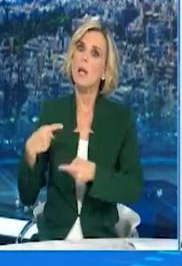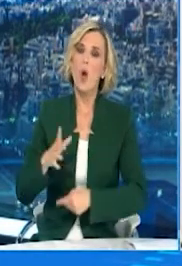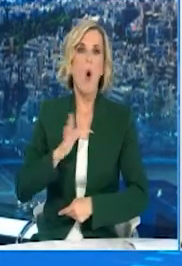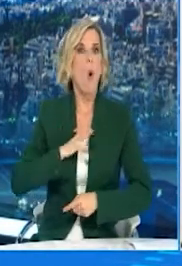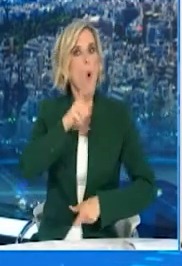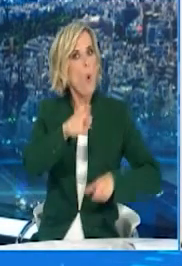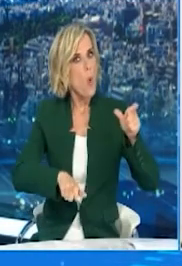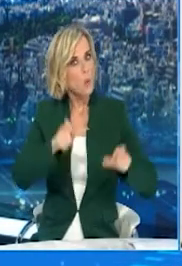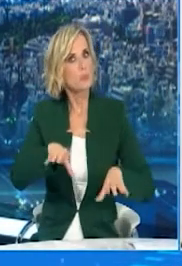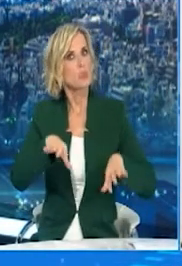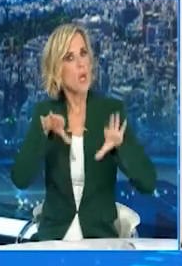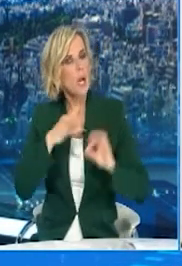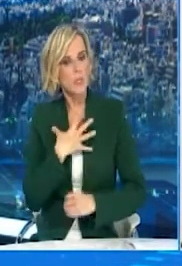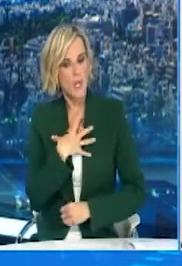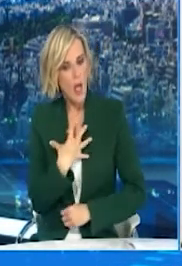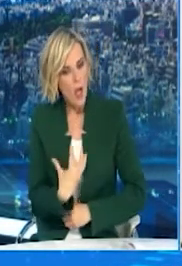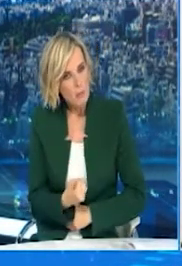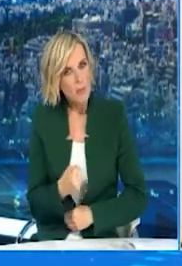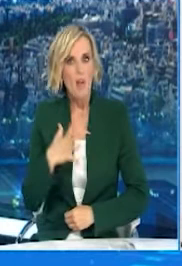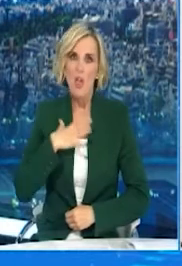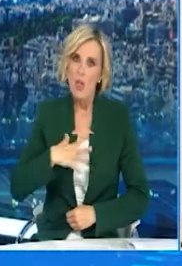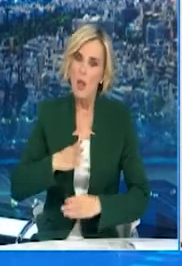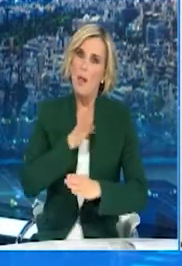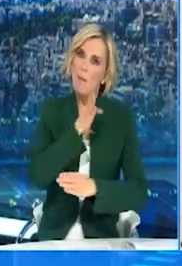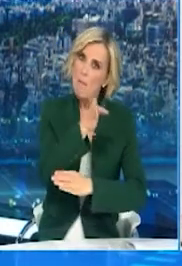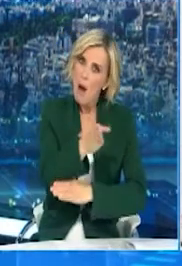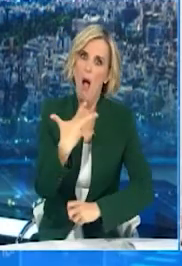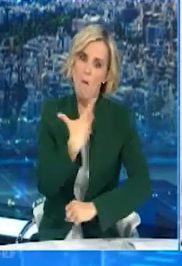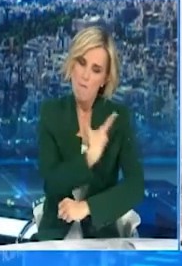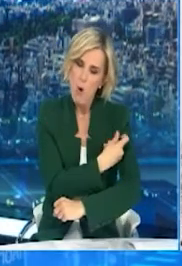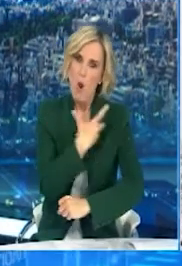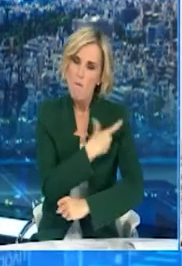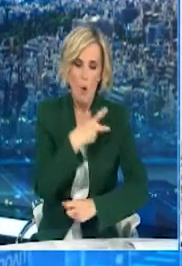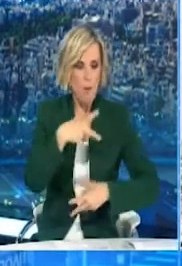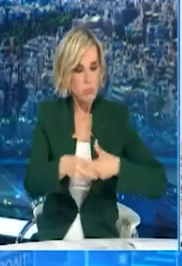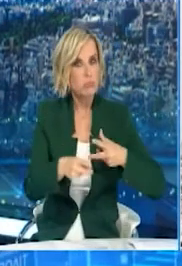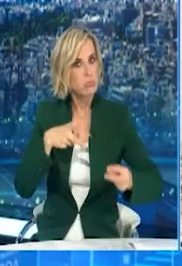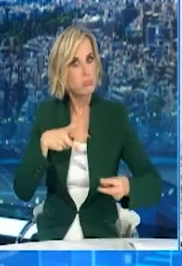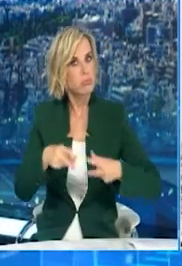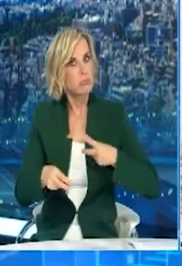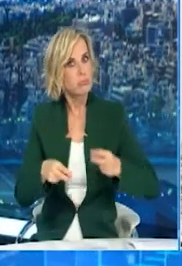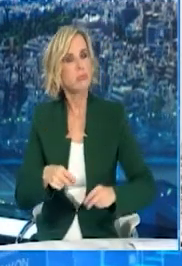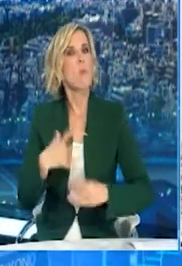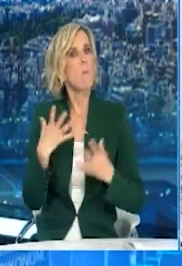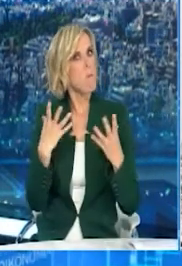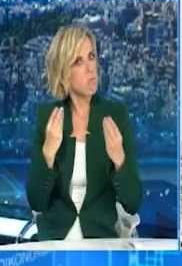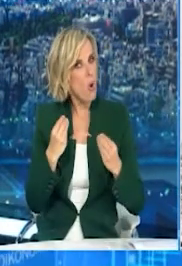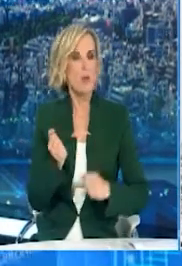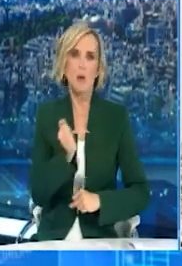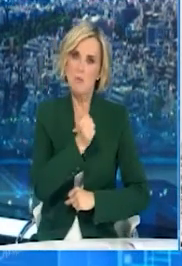μας πάνω στο θέμα των εμβολιασμών έχει σημαντικά